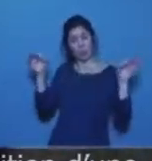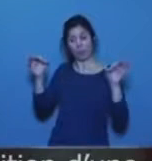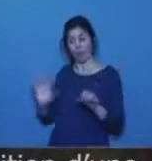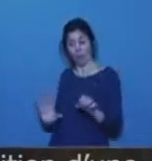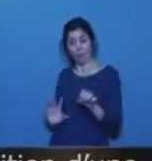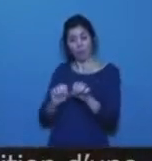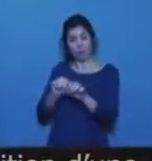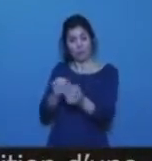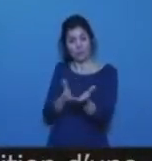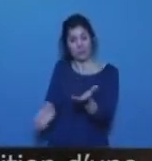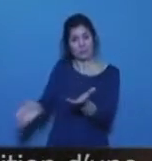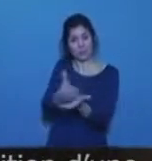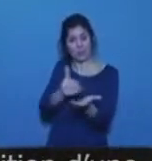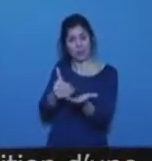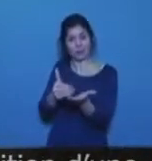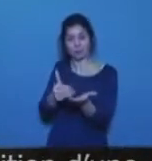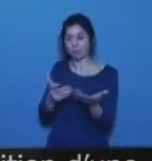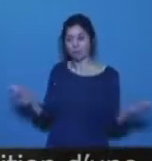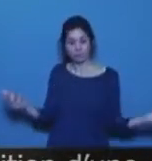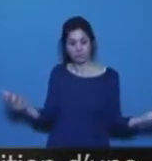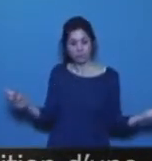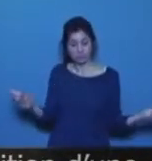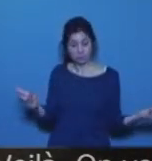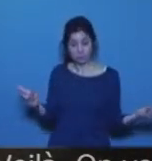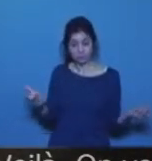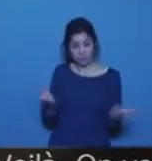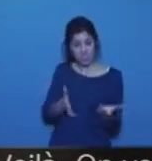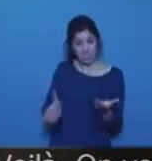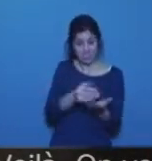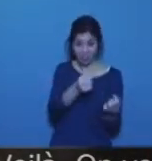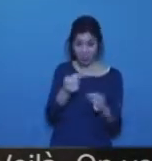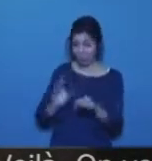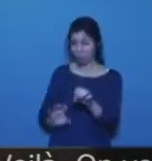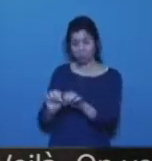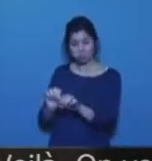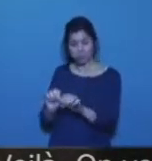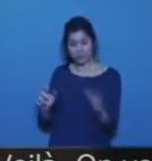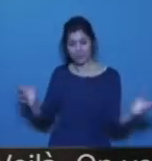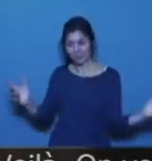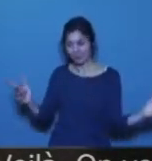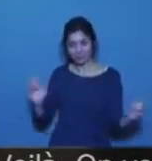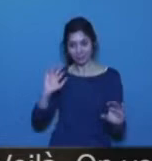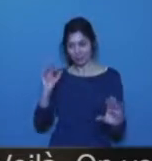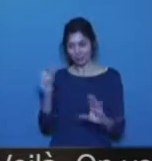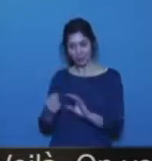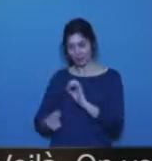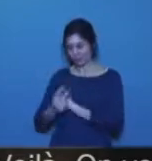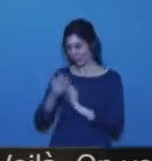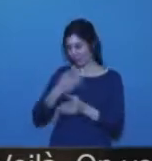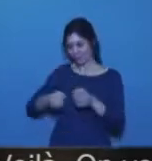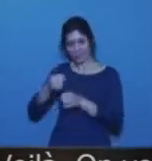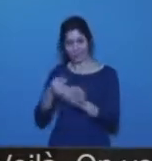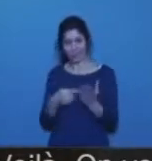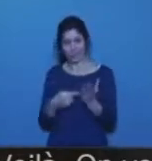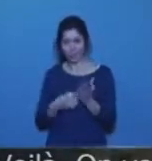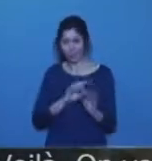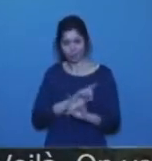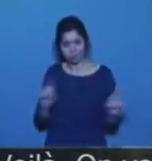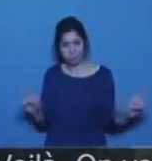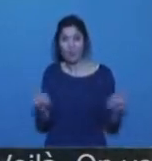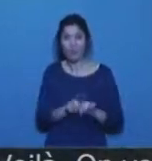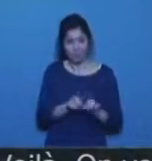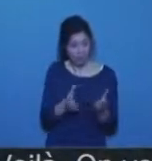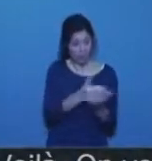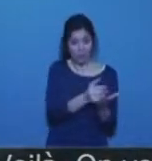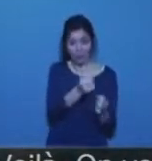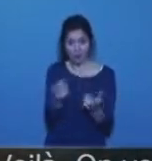quand le salaire, c'est une compensation? Le salaire, c'est le salaire. Vous êtes payé parce que vous travaillez. Ça ne s'appelle pas